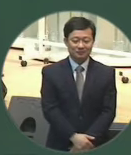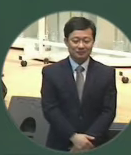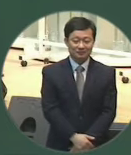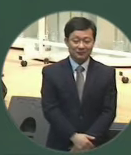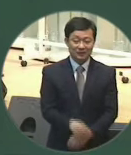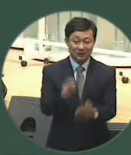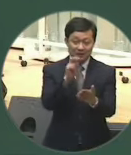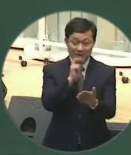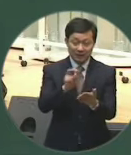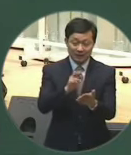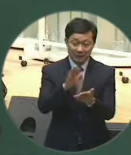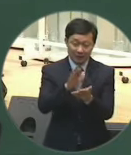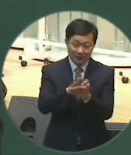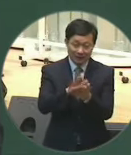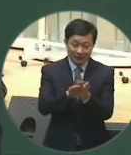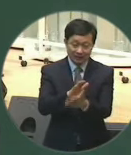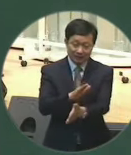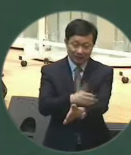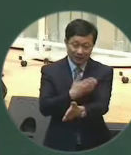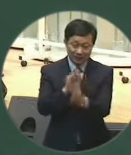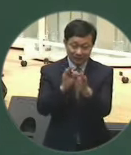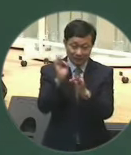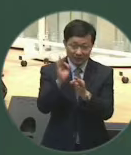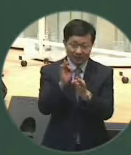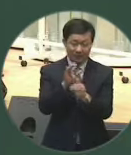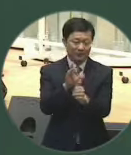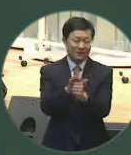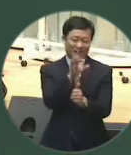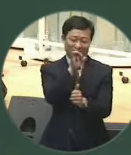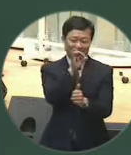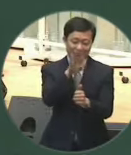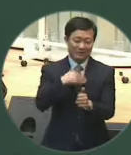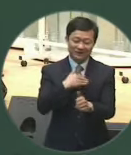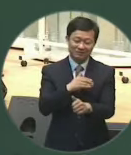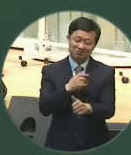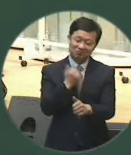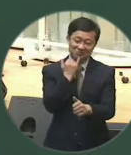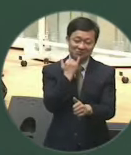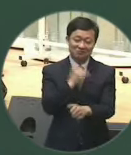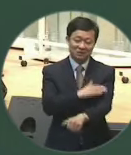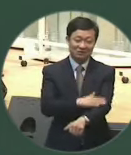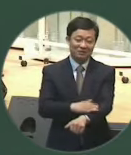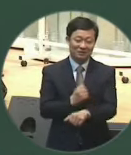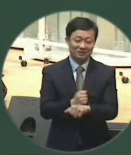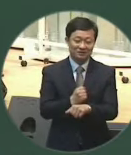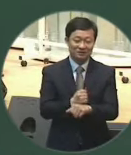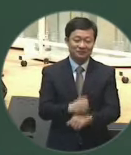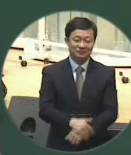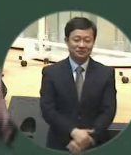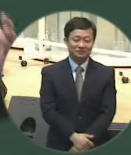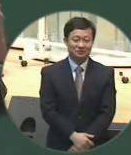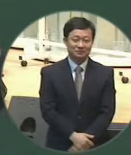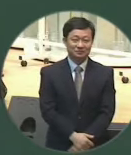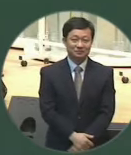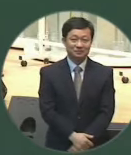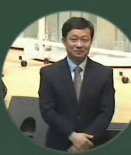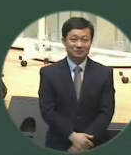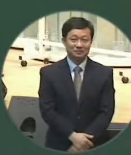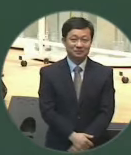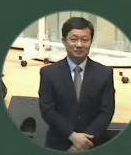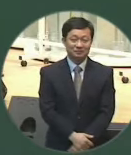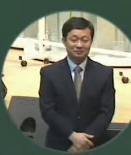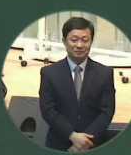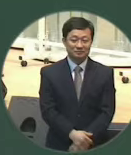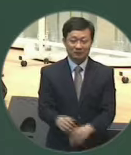찬양 인도 시키면 안 되겠죠. Well, of course, you shouldn't ask people who are tone deaf or totally rhythm deaf to lead the praise. 우리는 막